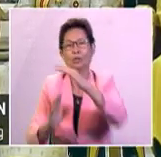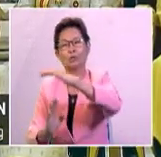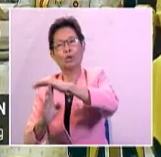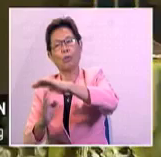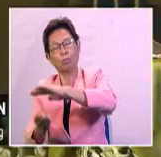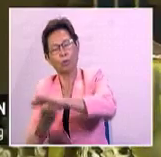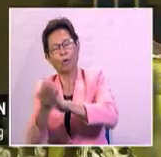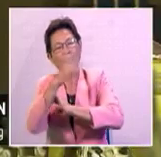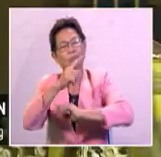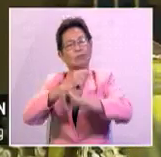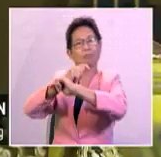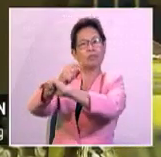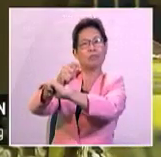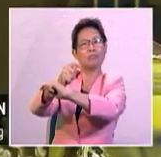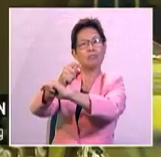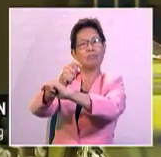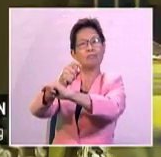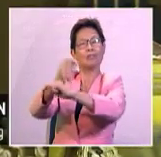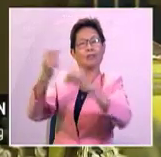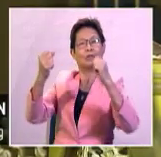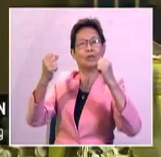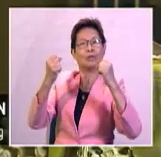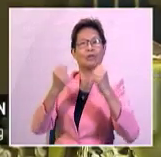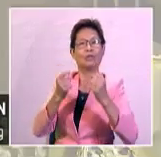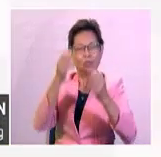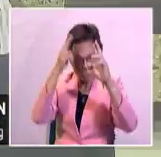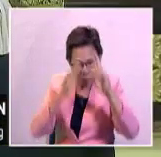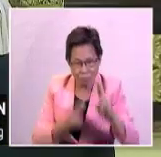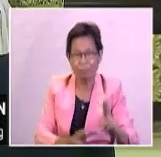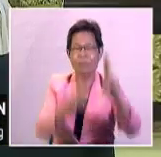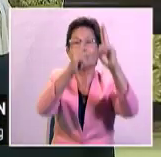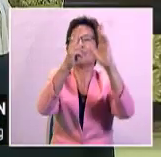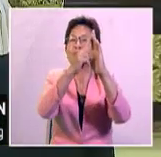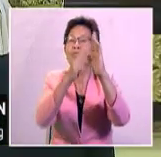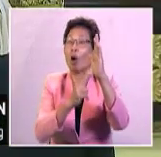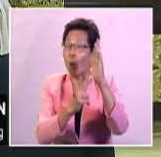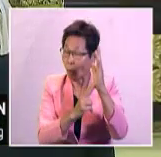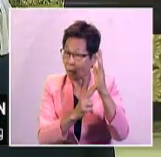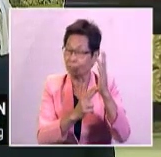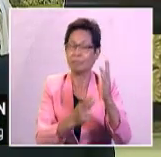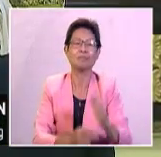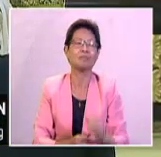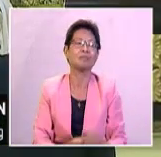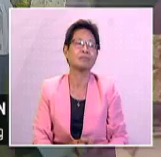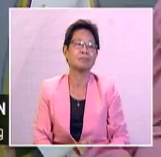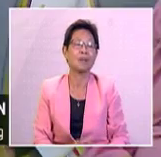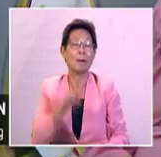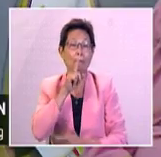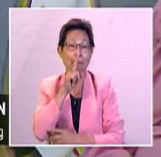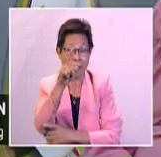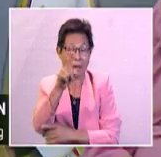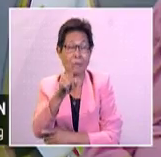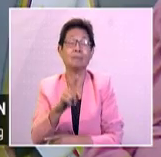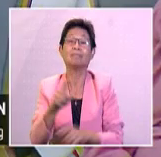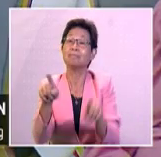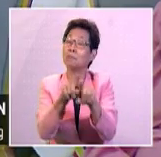dan mempertahankan keluhuran undang-undang. Maka benarlah bagai